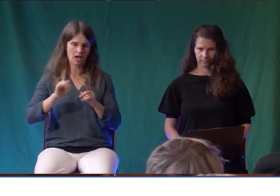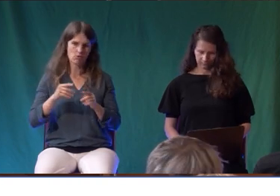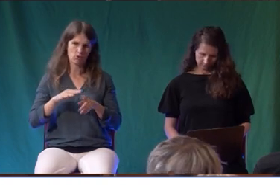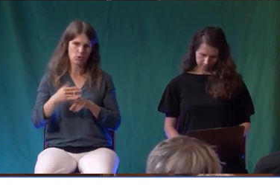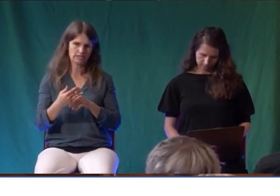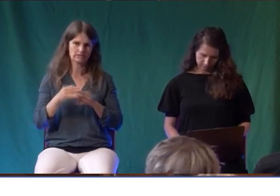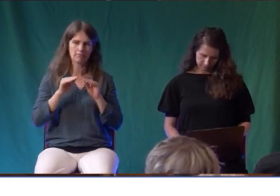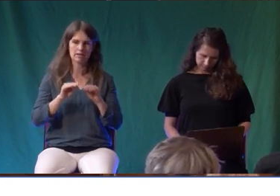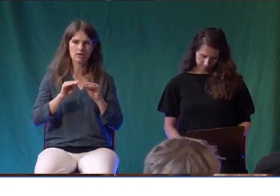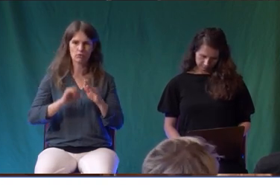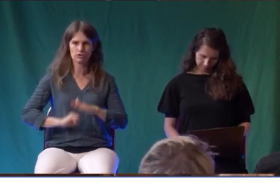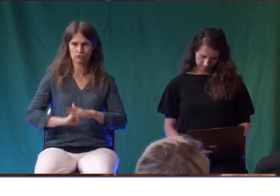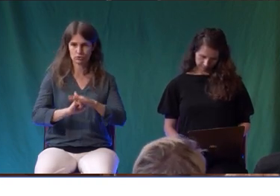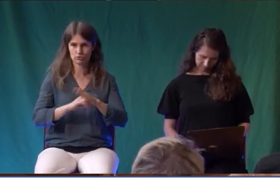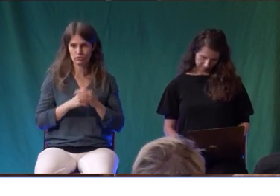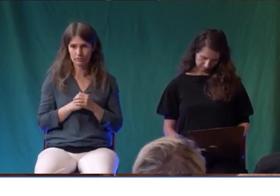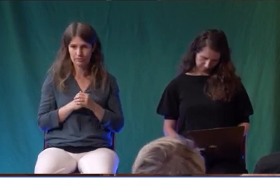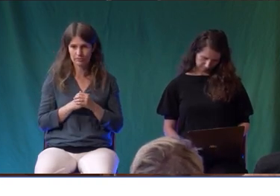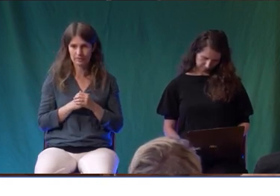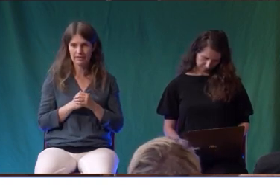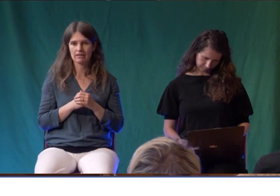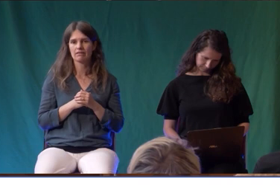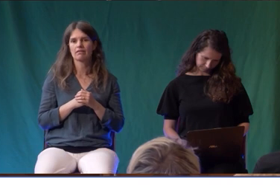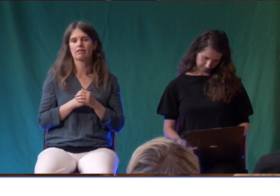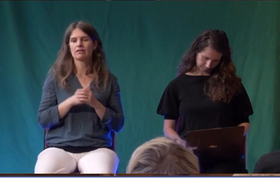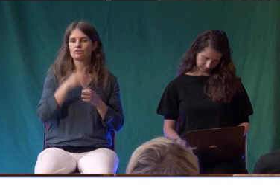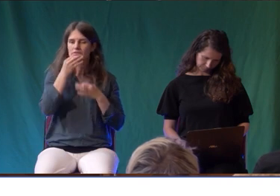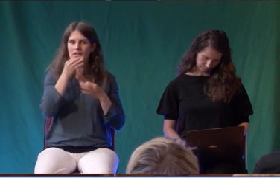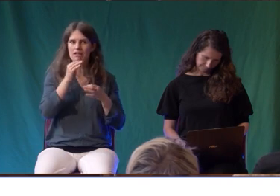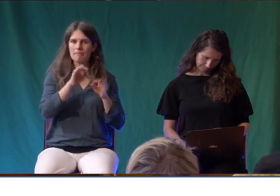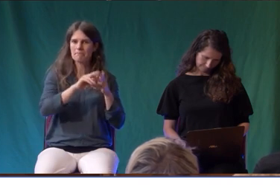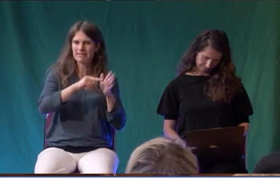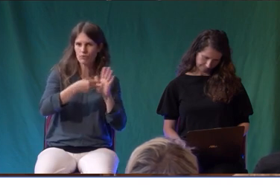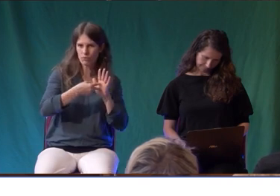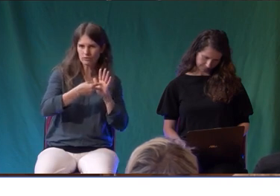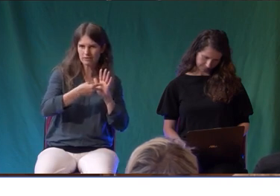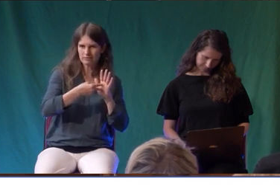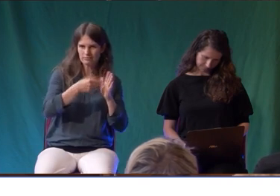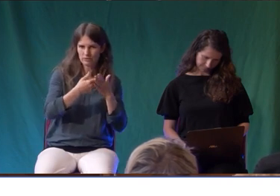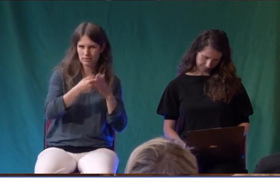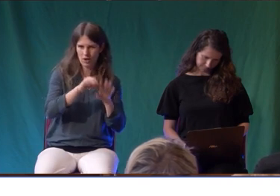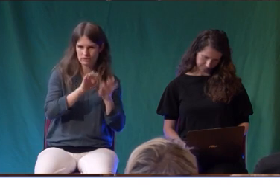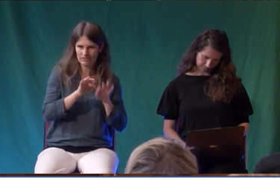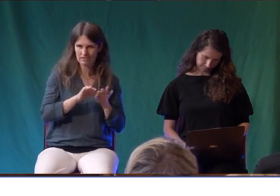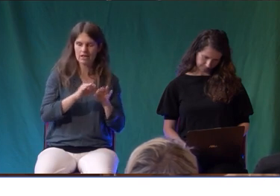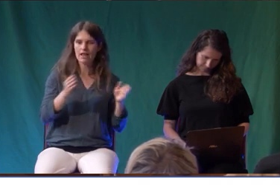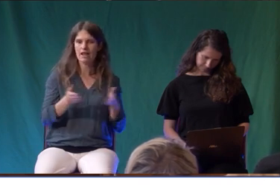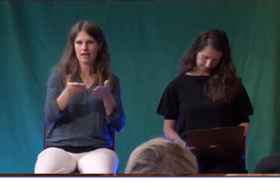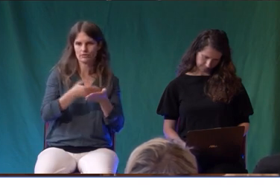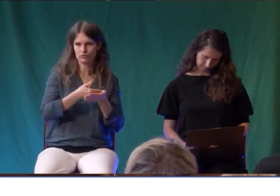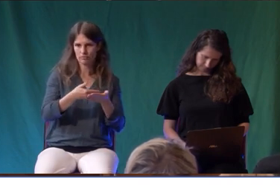Unterstützung zum Thema ausgewählte Methoden da haben wir uns rausgesucht leichte Sprache